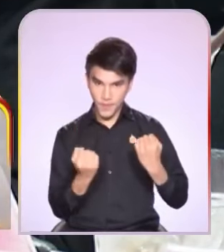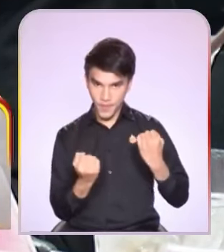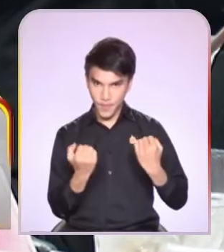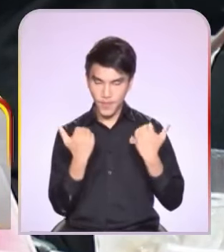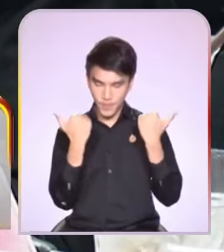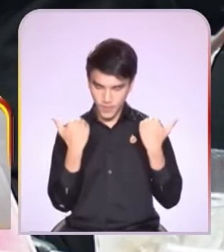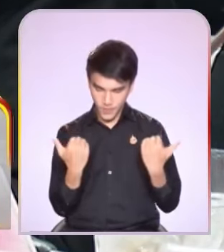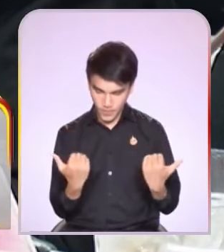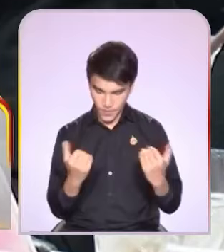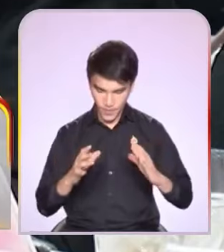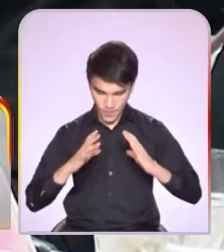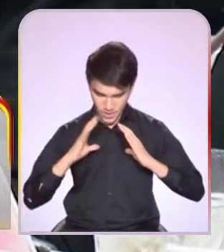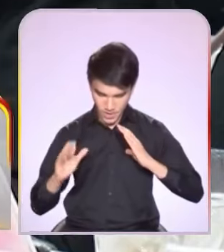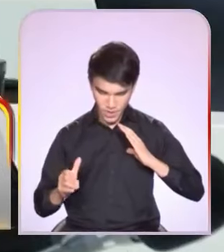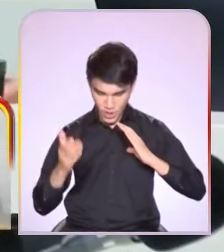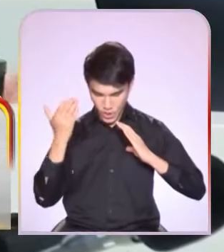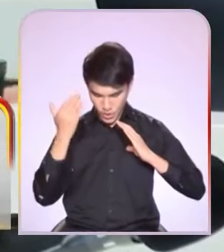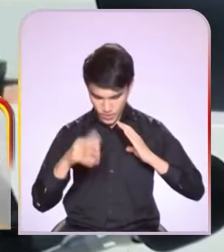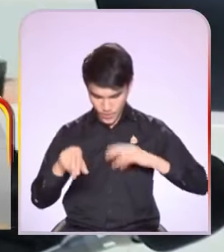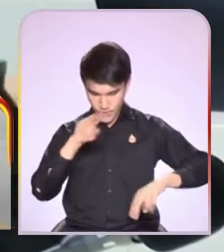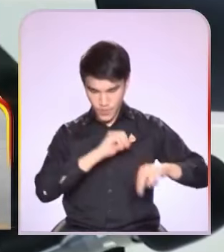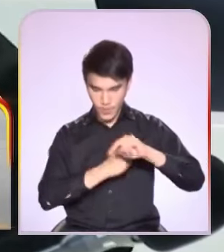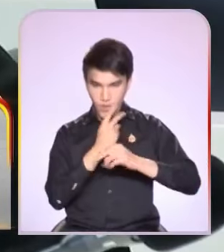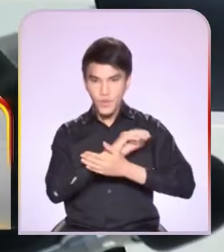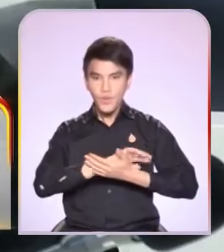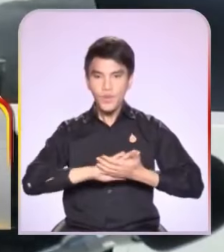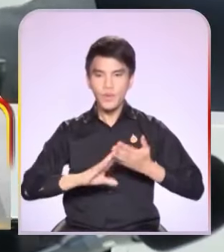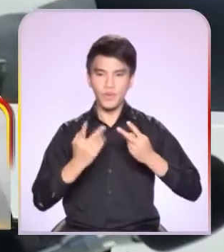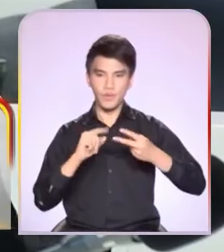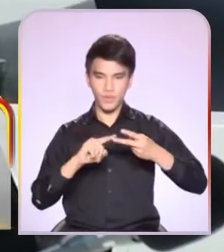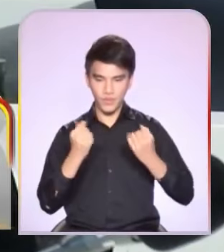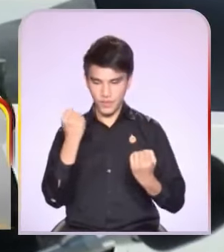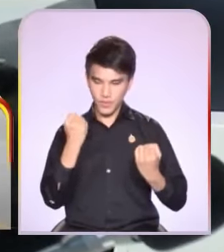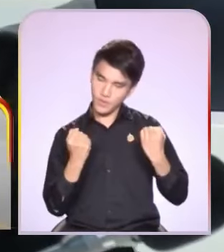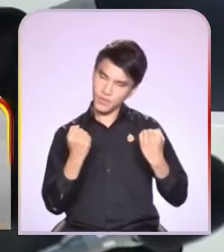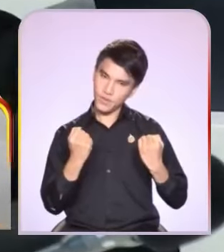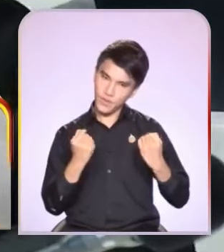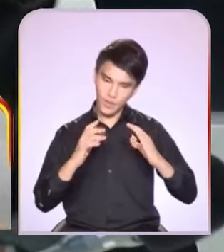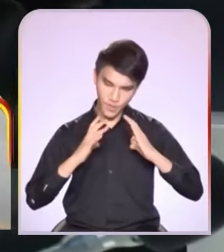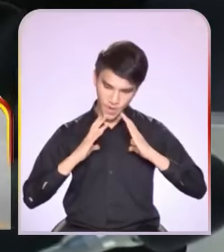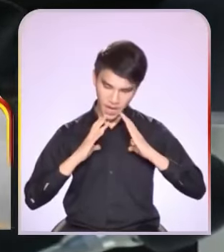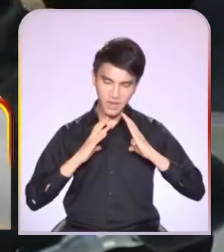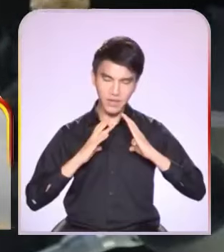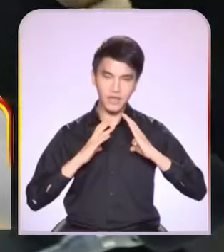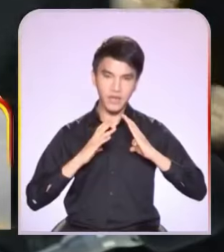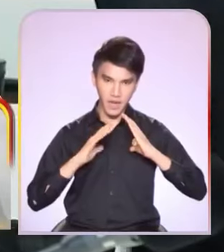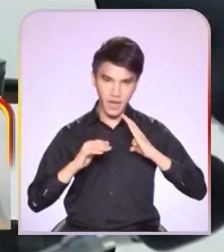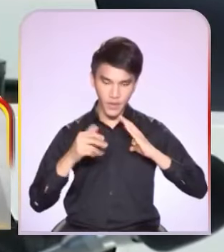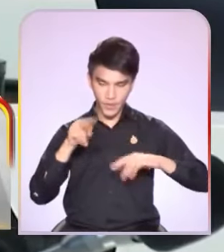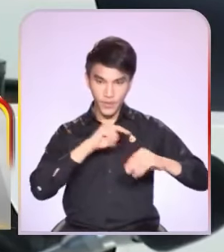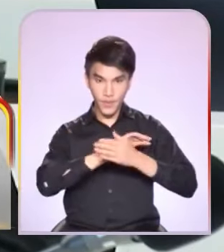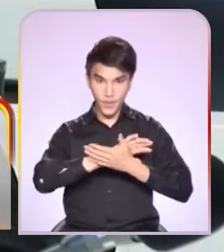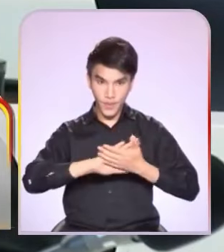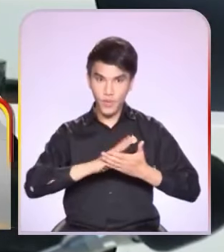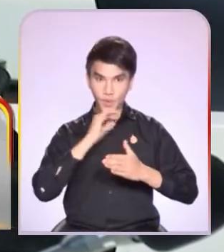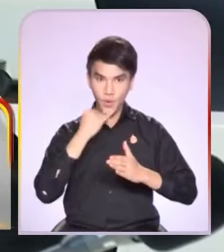เบื้องต้นพักใช้ใบอนุญาตจนกว่าผลสอบสวนจะออก2คนขับรถพักใบอนุญาตจนกว่าจะสอบสวนเสร็จ